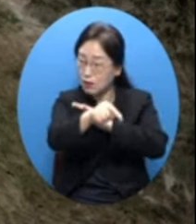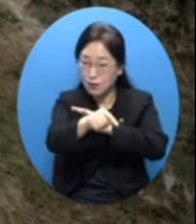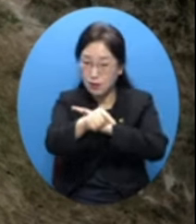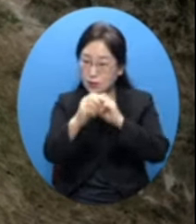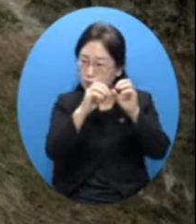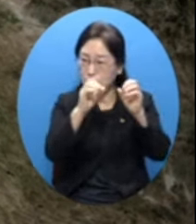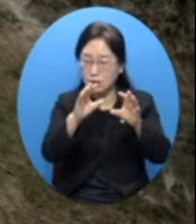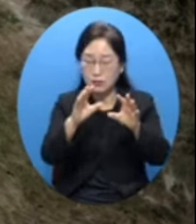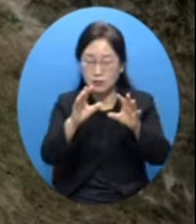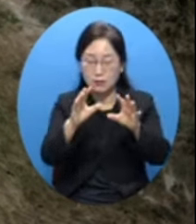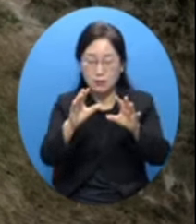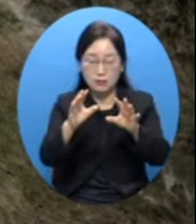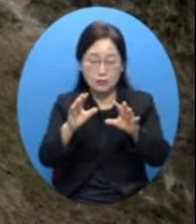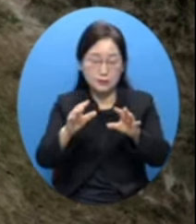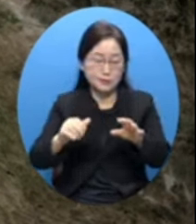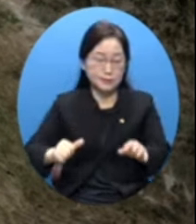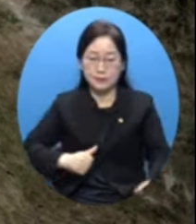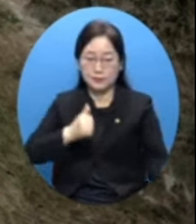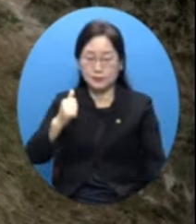마음에 반발심이 생겨서